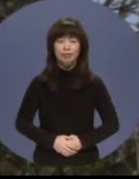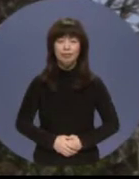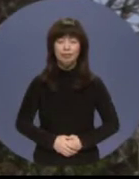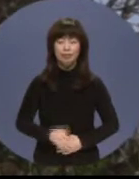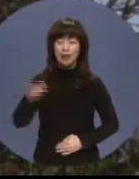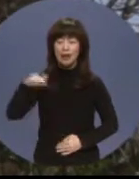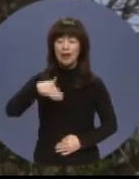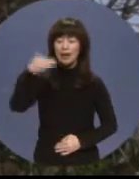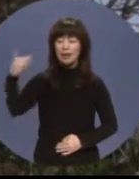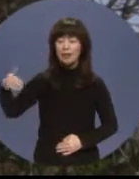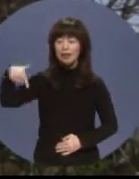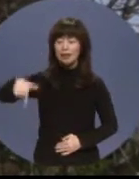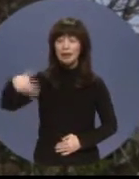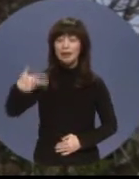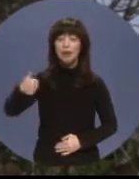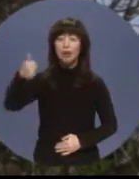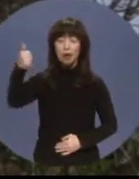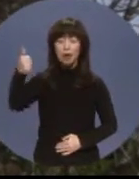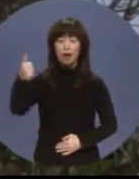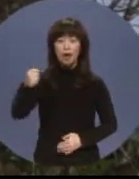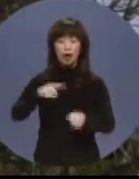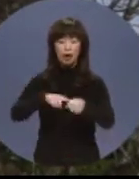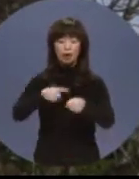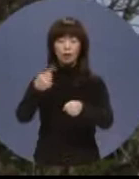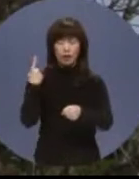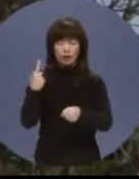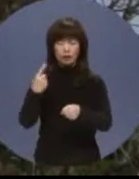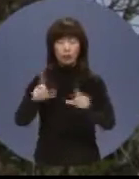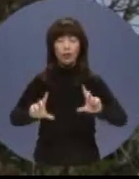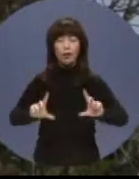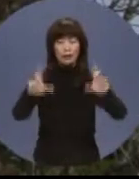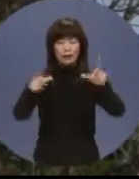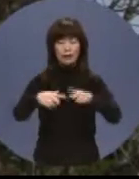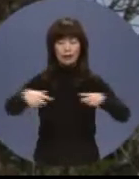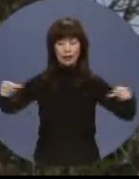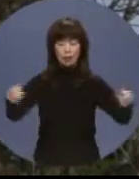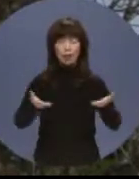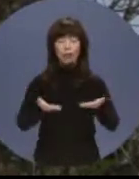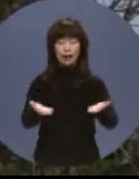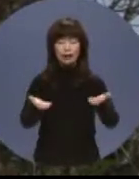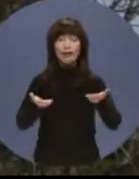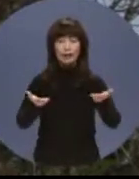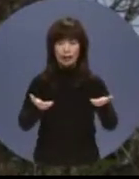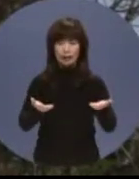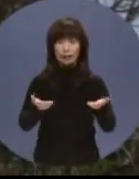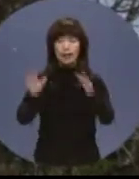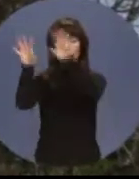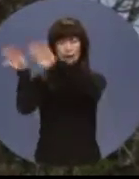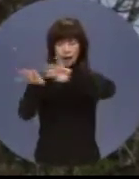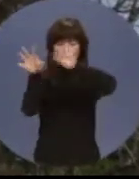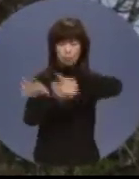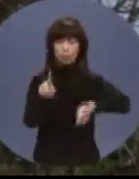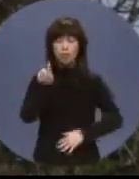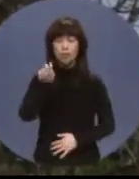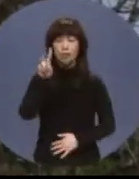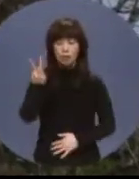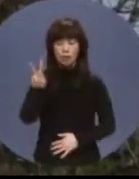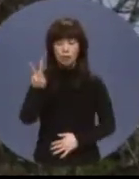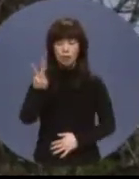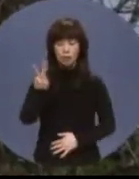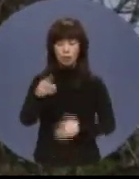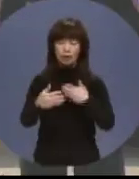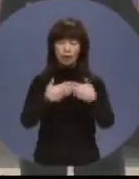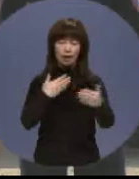はじめに山下市長は、去年起きた東日本大震災や台風12号の被害を振り返